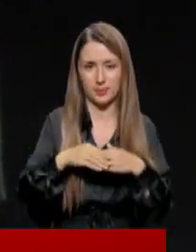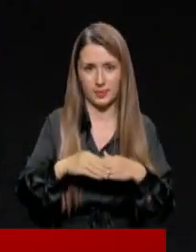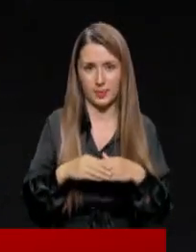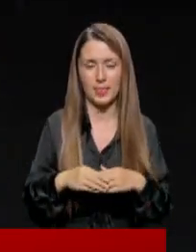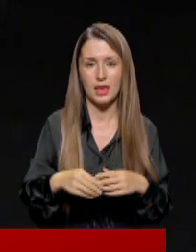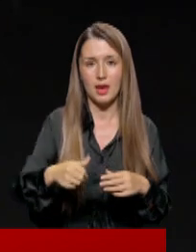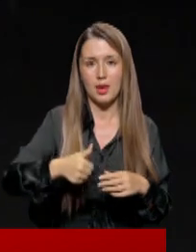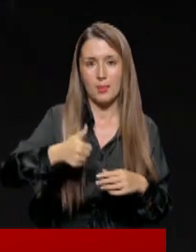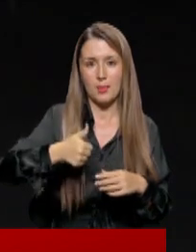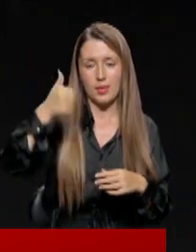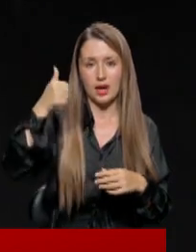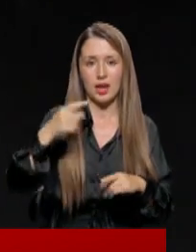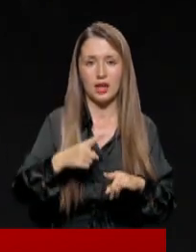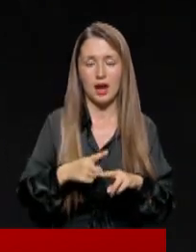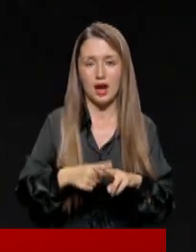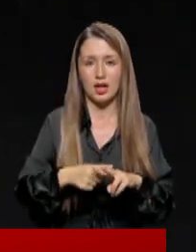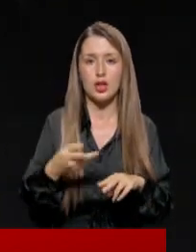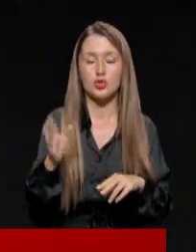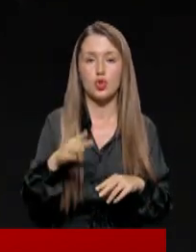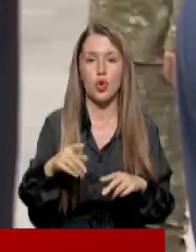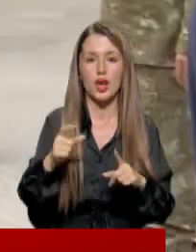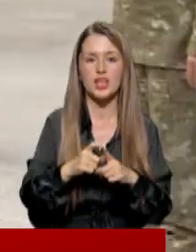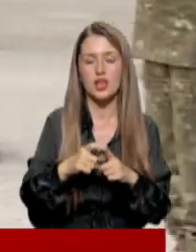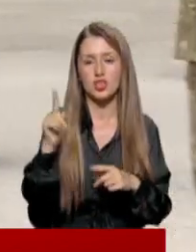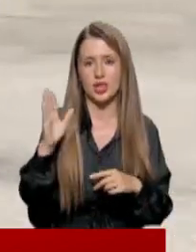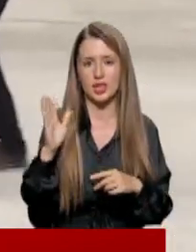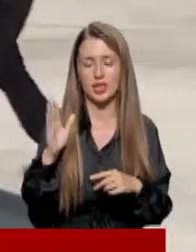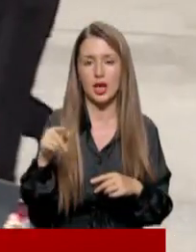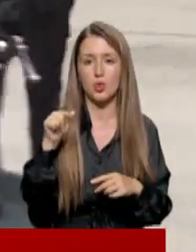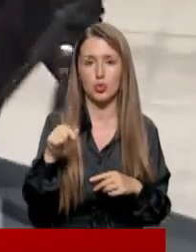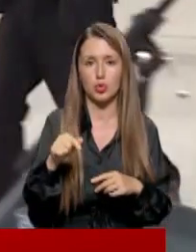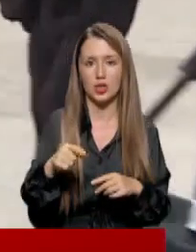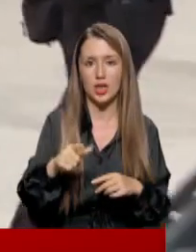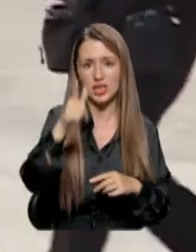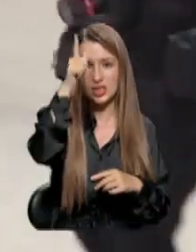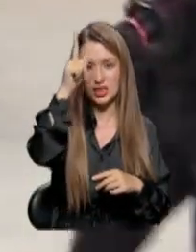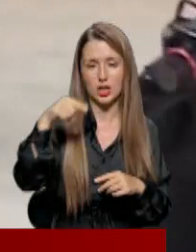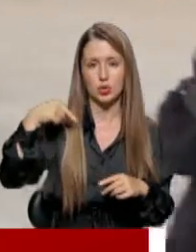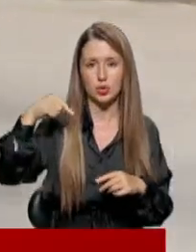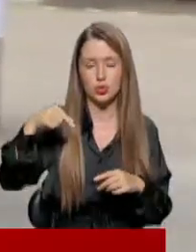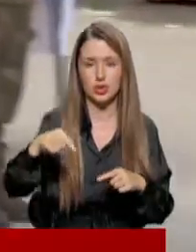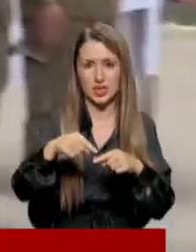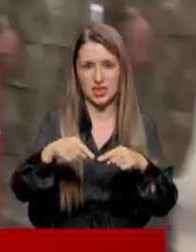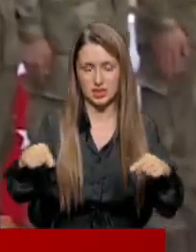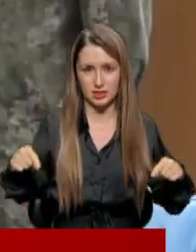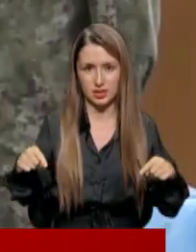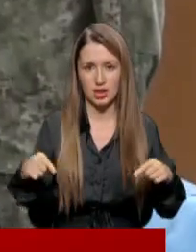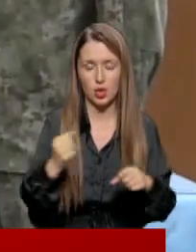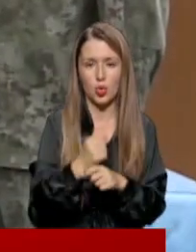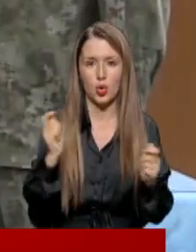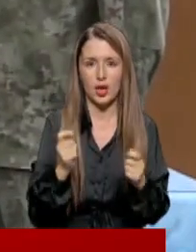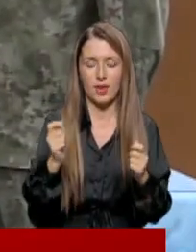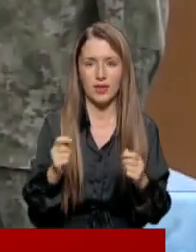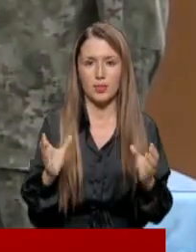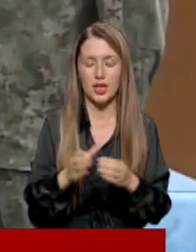Bakan Akar ve komutanların bir sonraki durağı dağılacaktı. Akar burada Irak-Suriye sınır hattı ve sınır ötesinde görevli